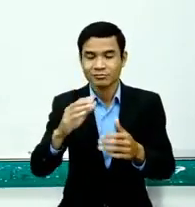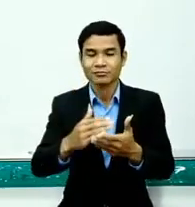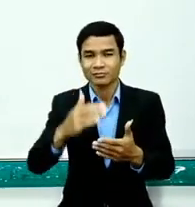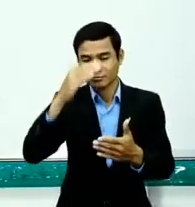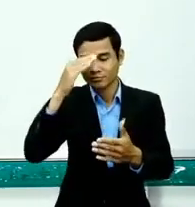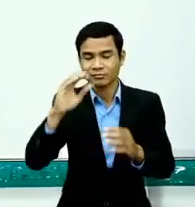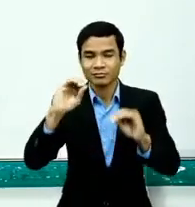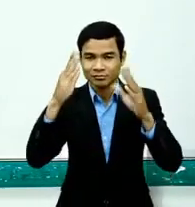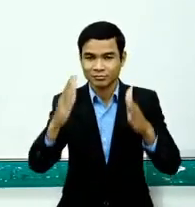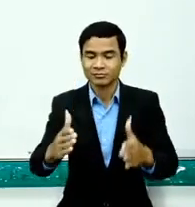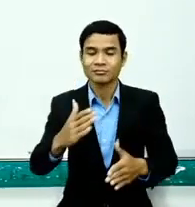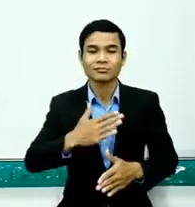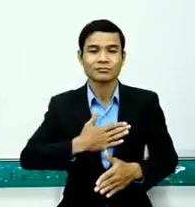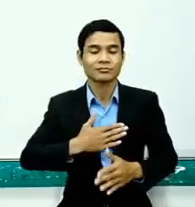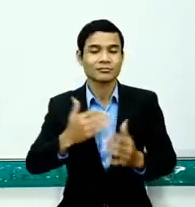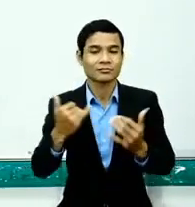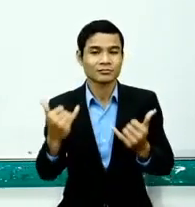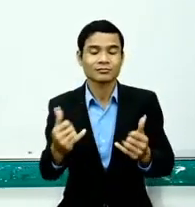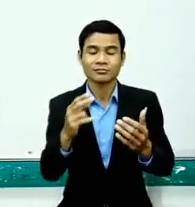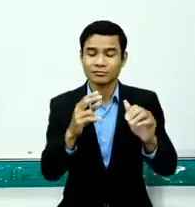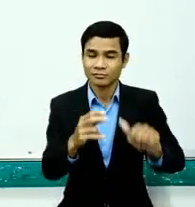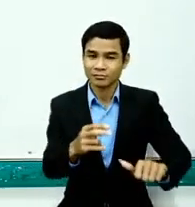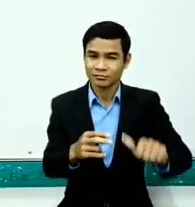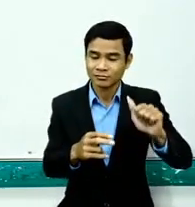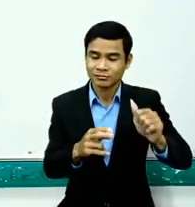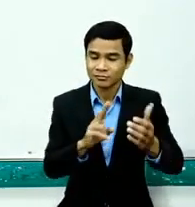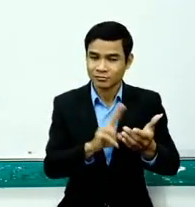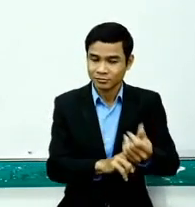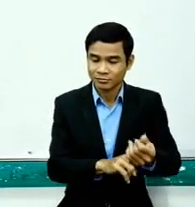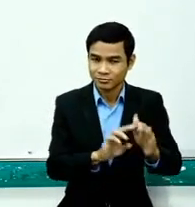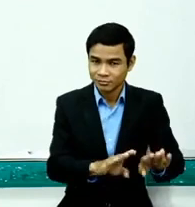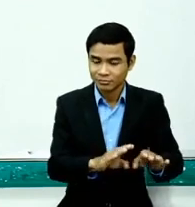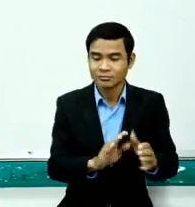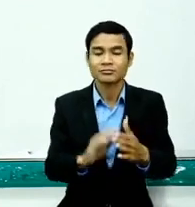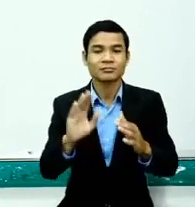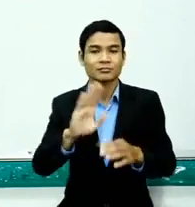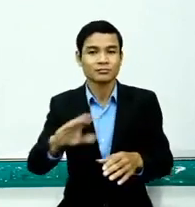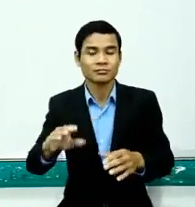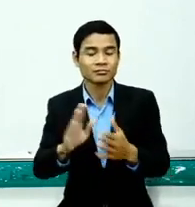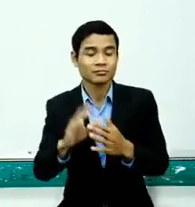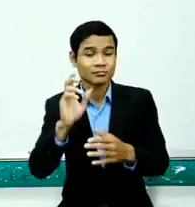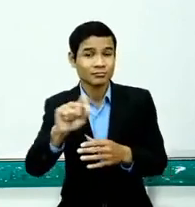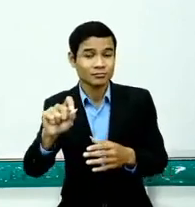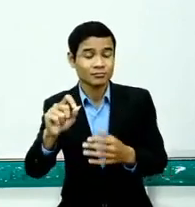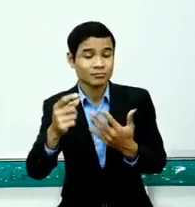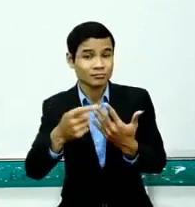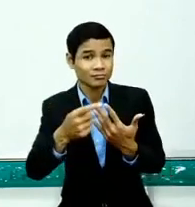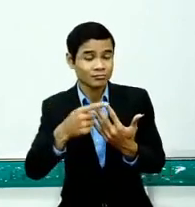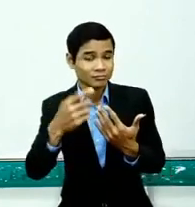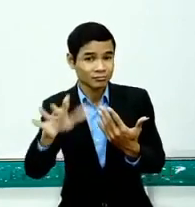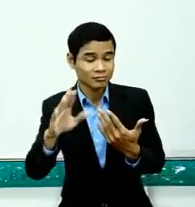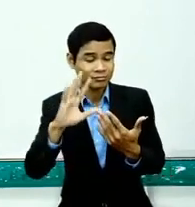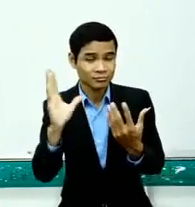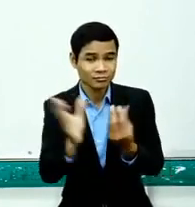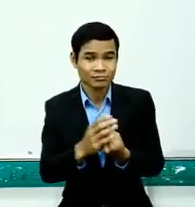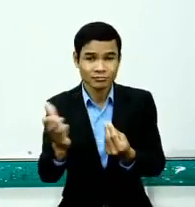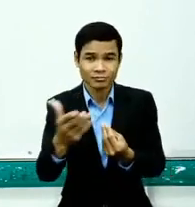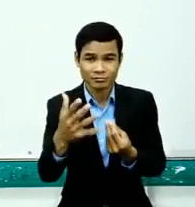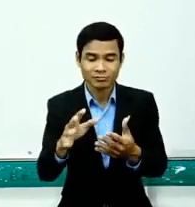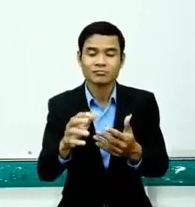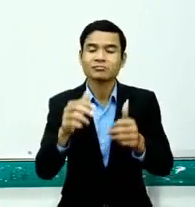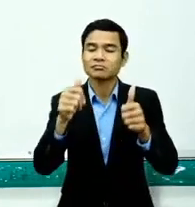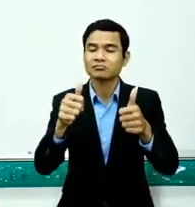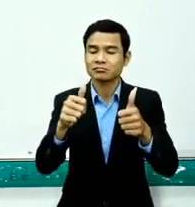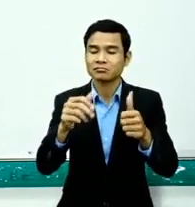អ្នកគ្រូឥឡូវកូនដាក់ក្តារឈ្នួនចុះចាអញ្ចឹងយើងចេះសរសេរស្រអស់គ្រប់គ្នាណាកូនចាចេះហើយ